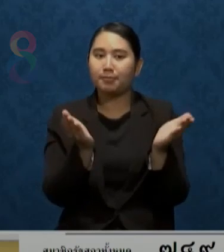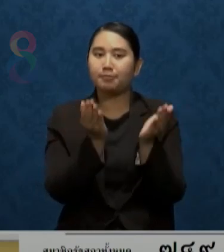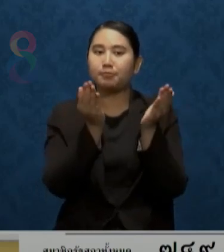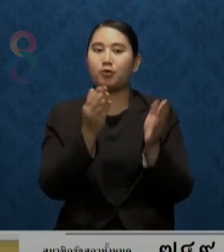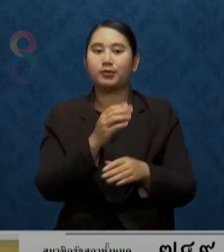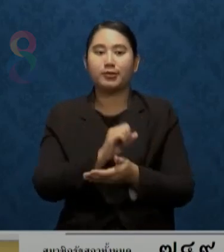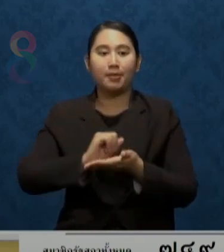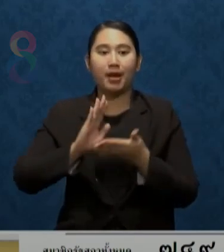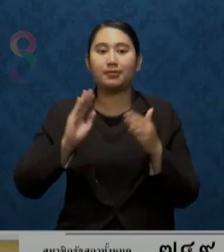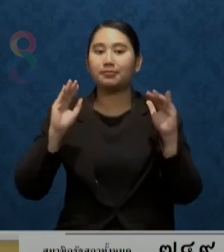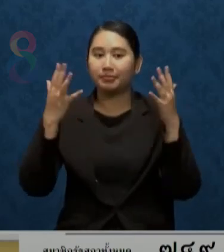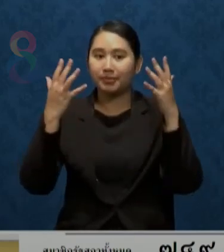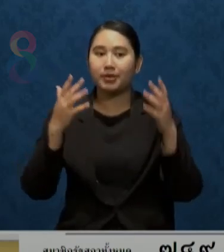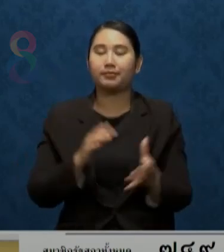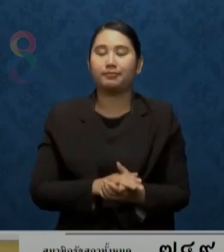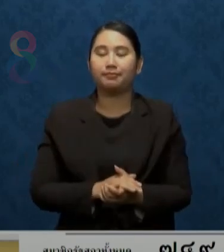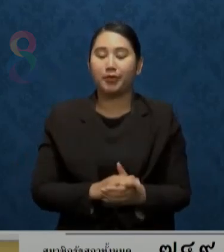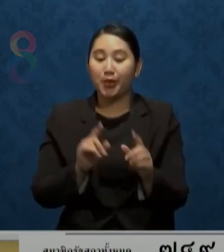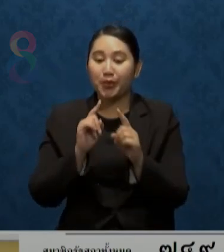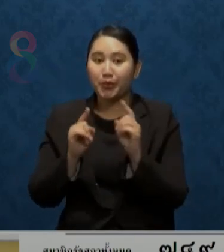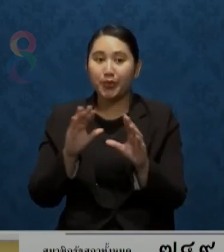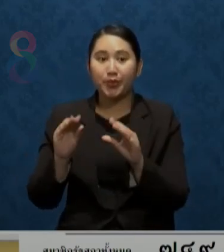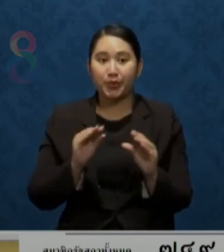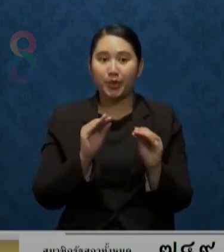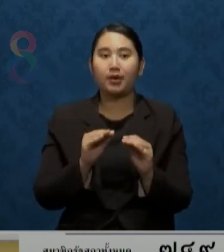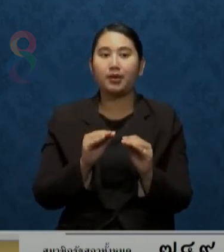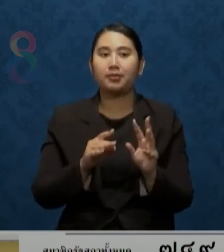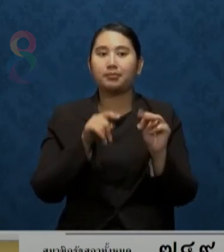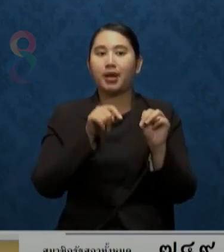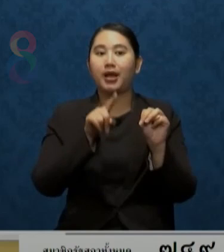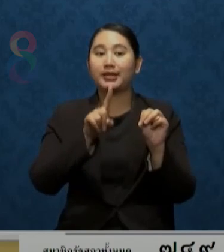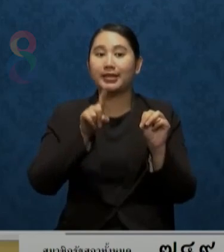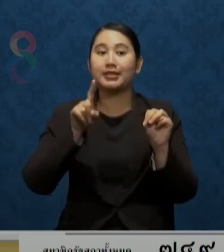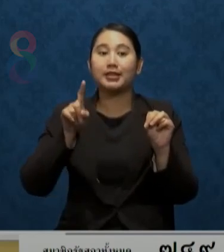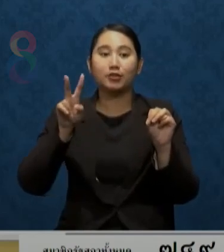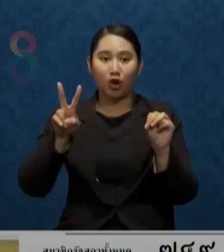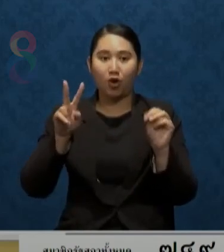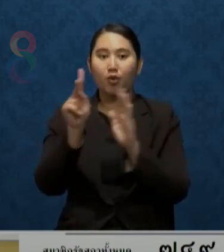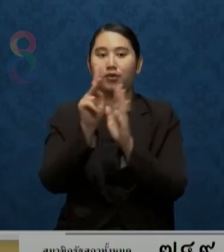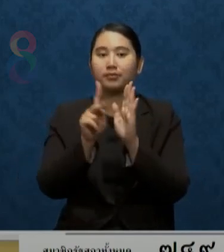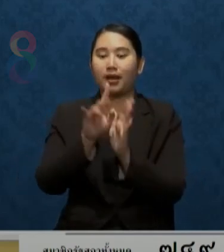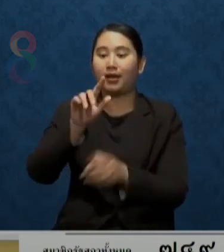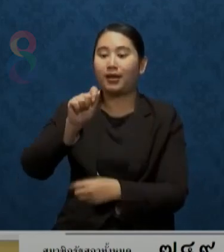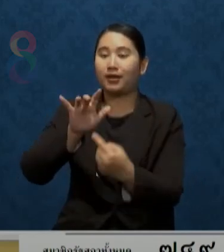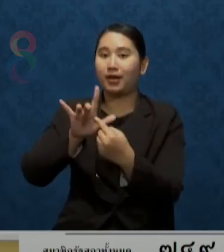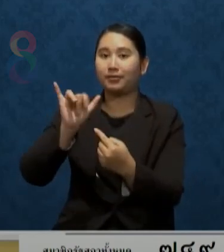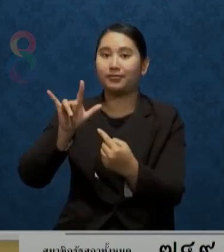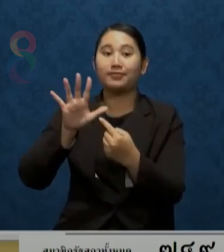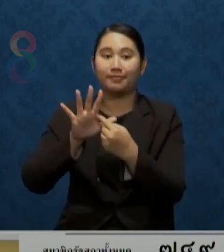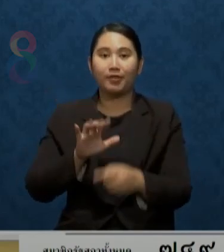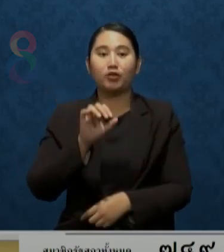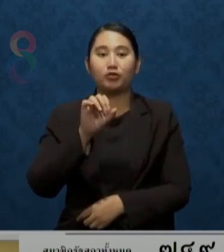บันเราก็เลยมาพูดถึงมาตรา112ของประมวลกฎหมายอาญาที่มีสมาชิ